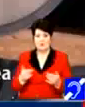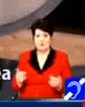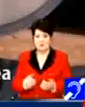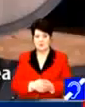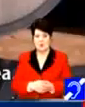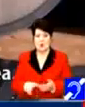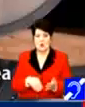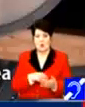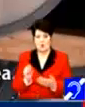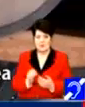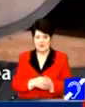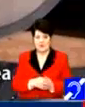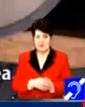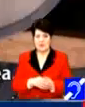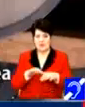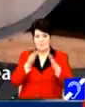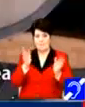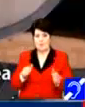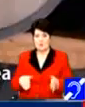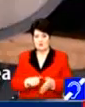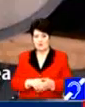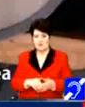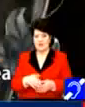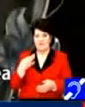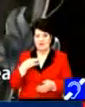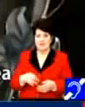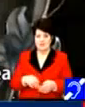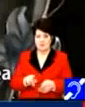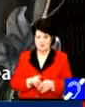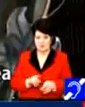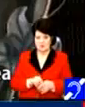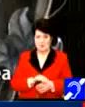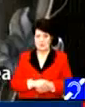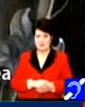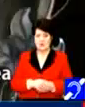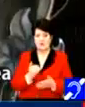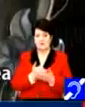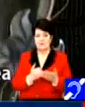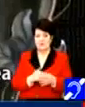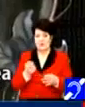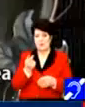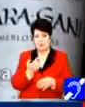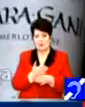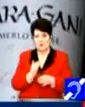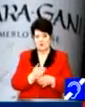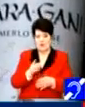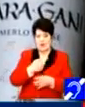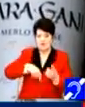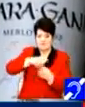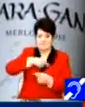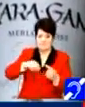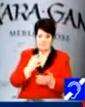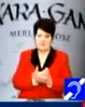Затем купились бочки французские, где закладывалось на выдержку вино. Вот так потихоньку этот бизнес и начинался.